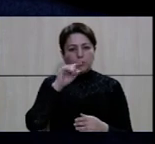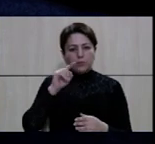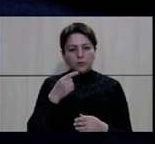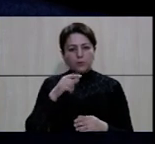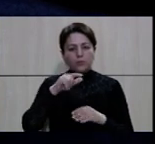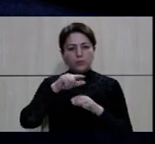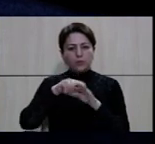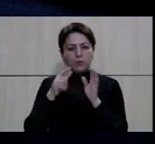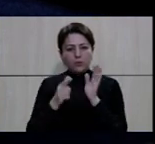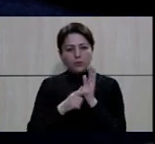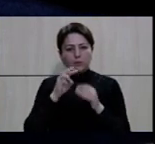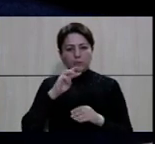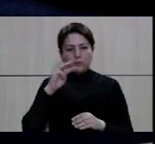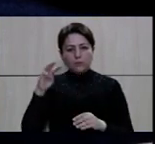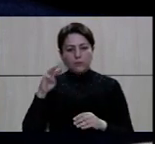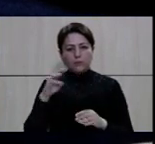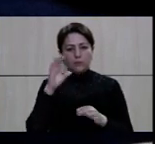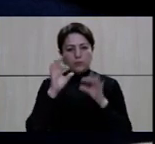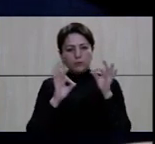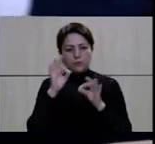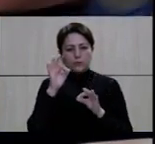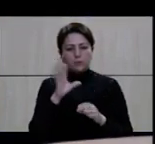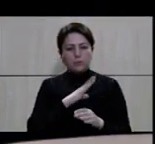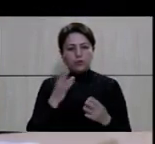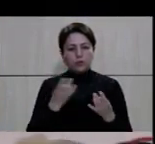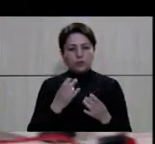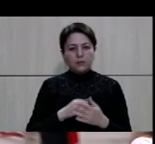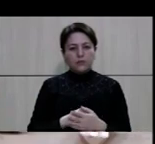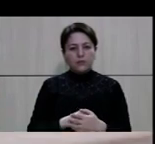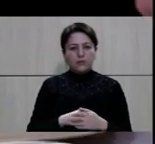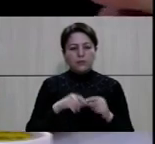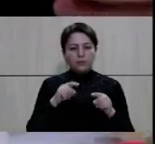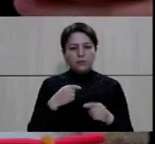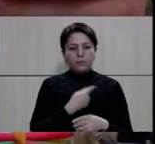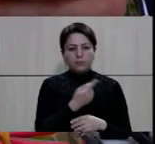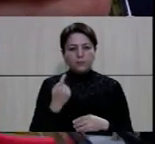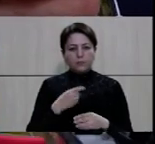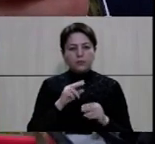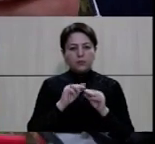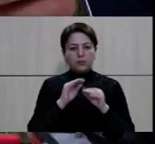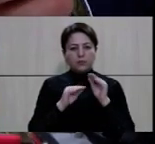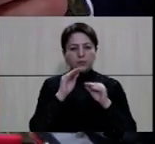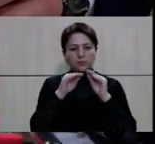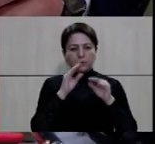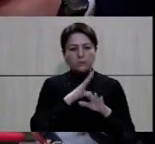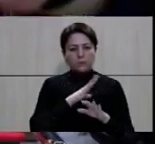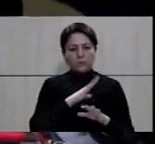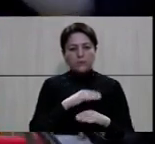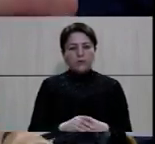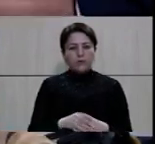0.117 mm o'lchamda bo'lishi kerak. Bu biz yasamoqchi bo'lgan